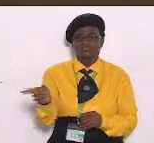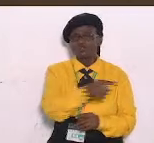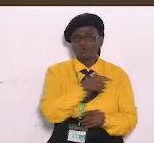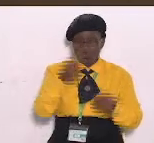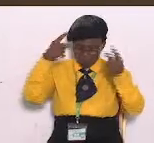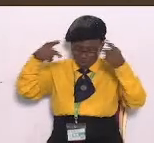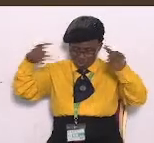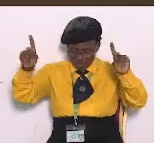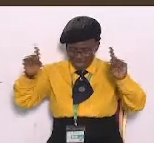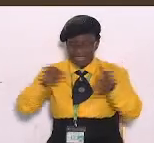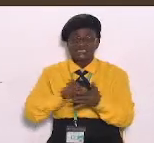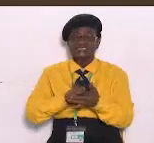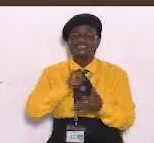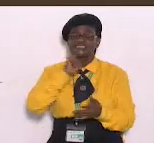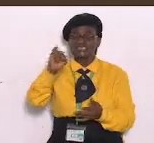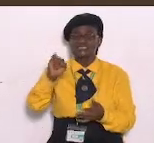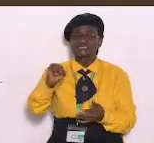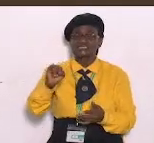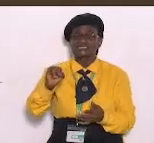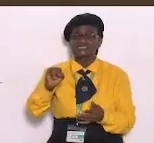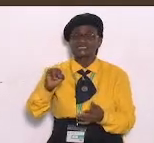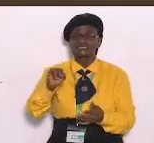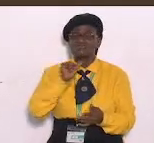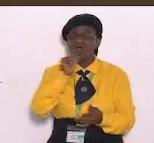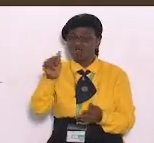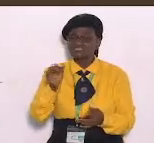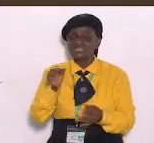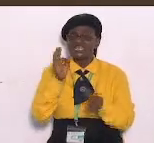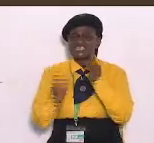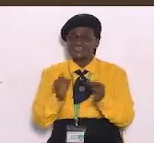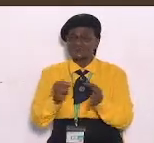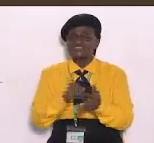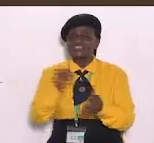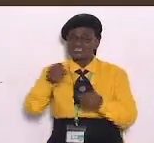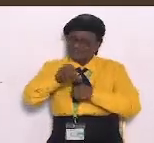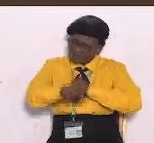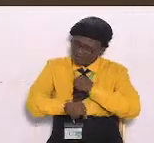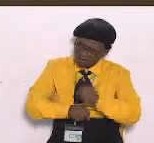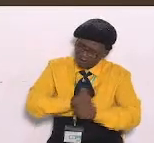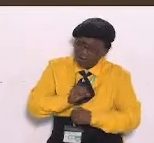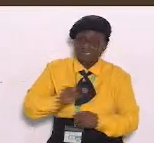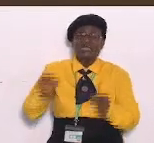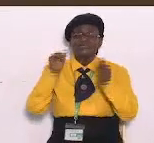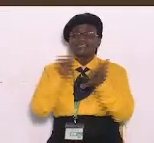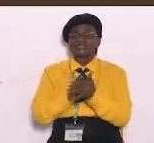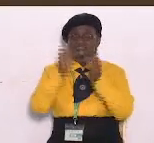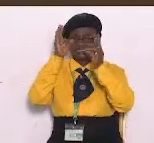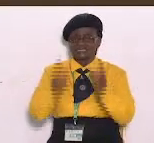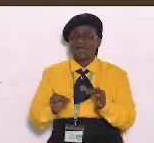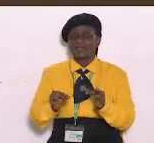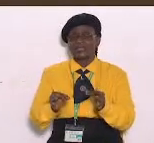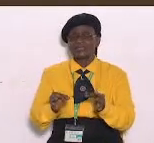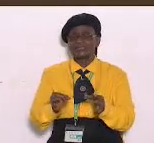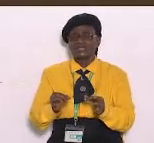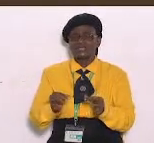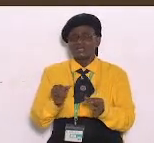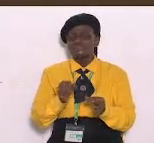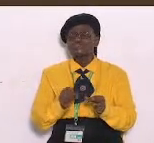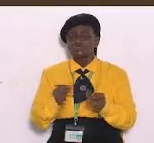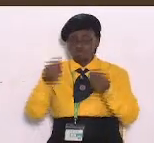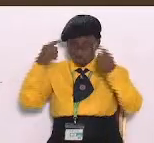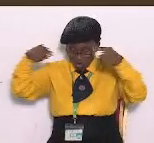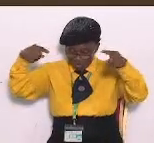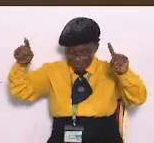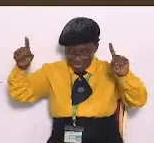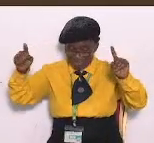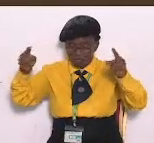tu prospér ce n pas qui détermine la